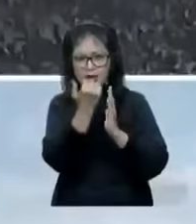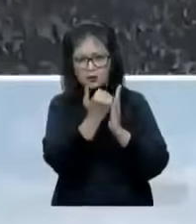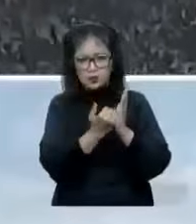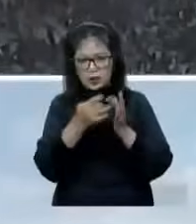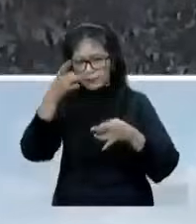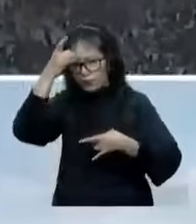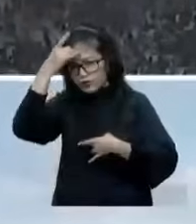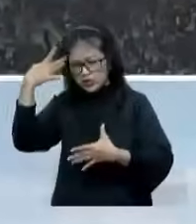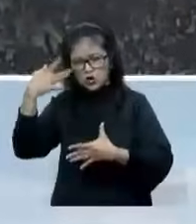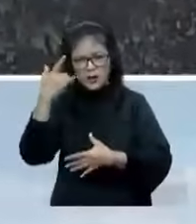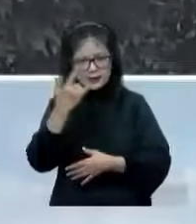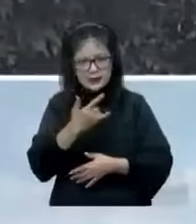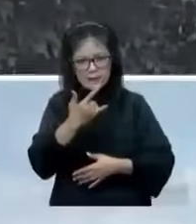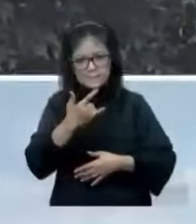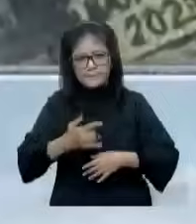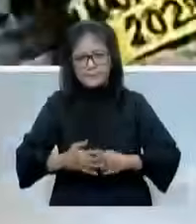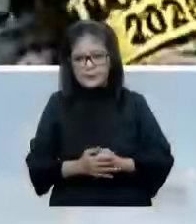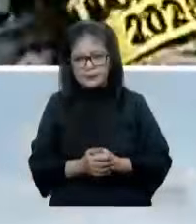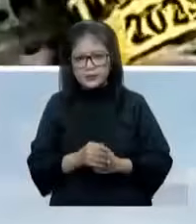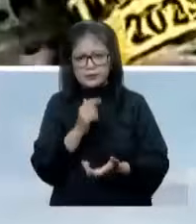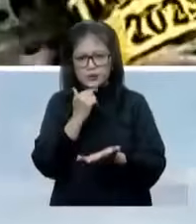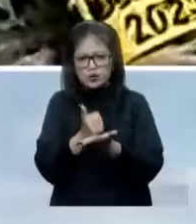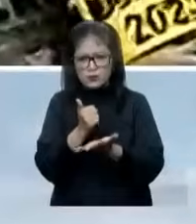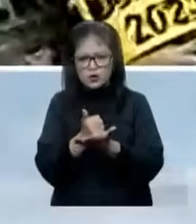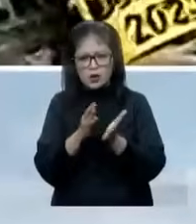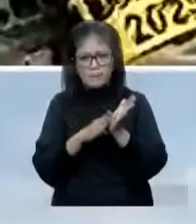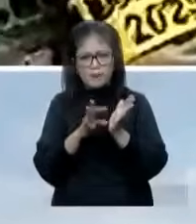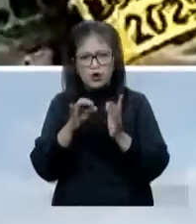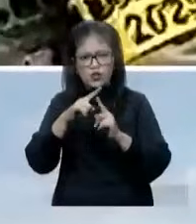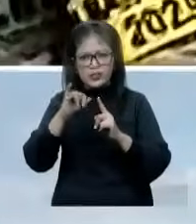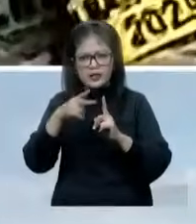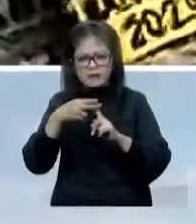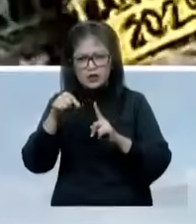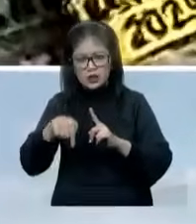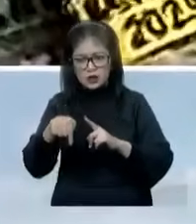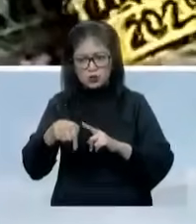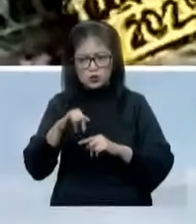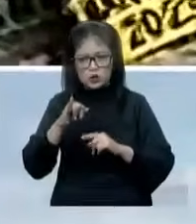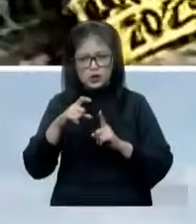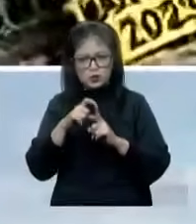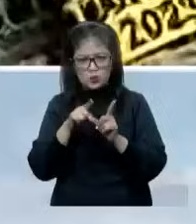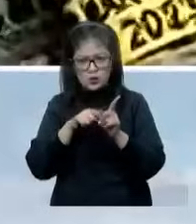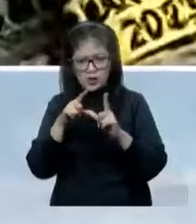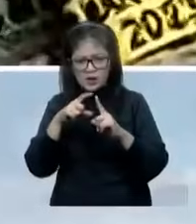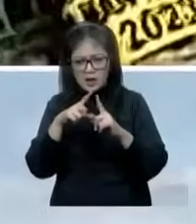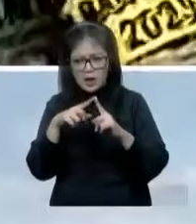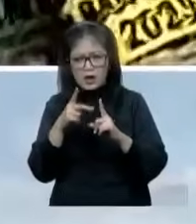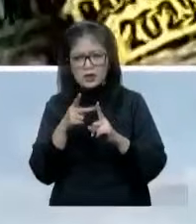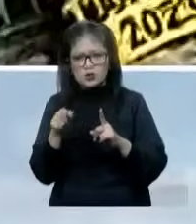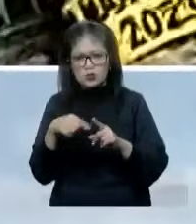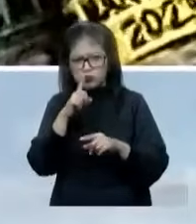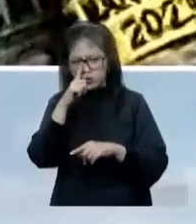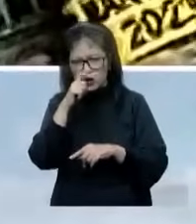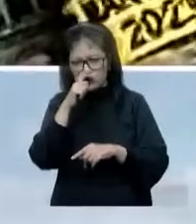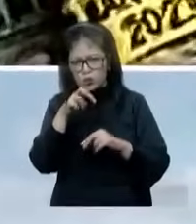profesional baik lalu sebenarnya Apa motif tersangka Yuda hingga membuat e seolah korban tewas tenggelam di kolam renang